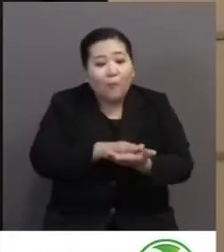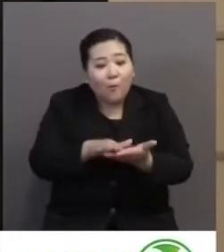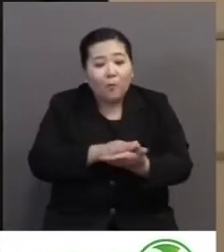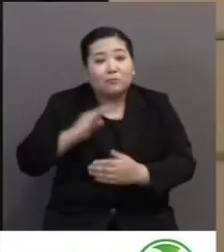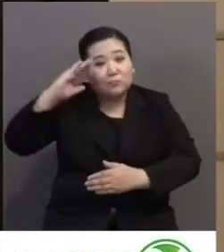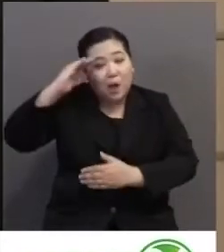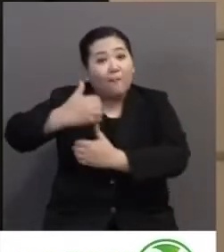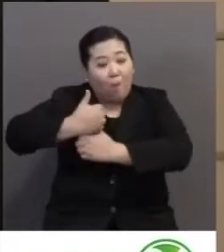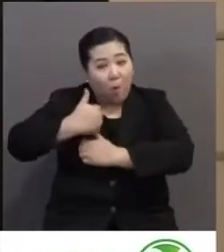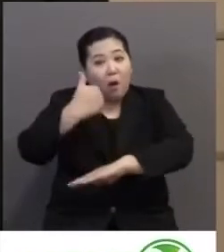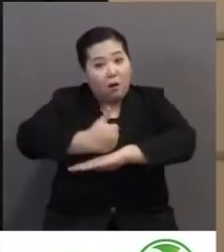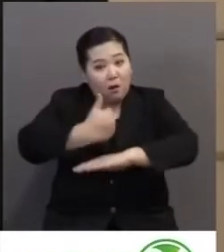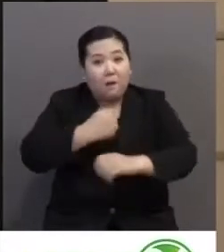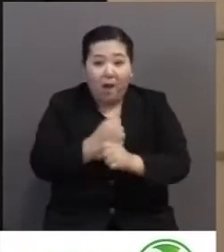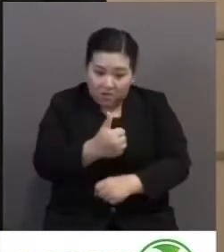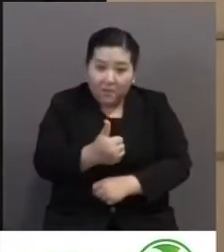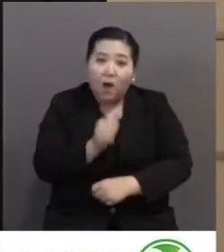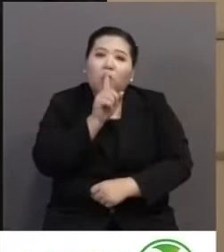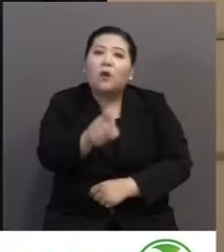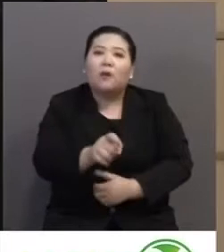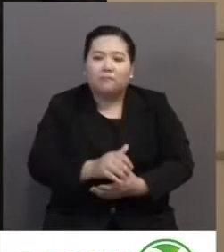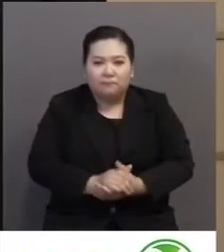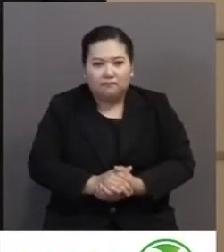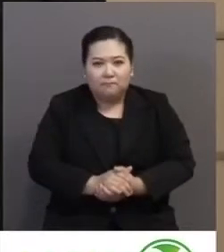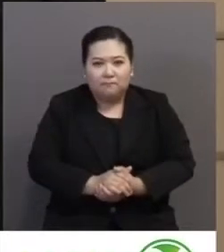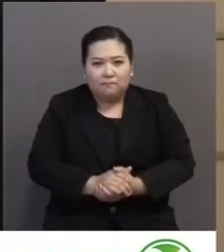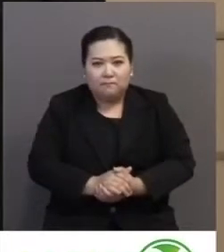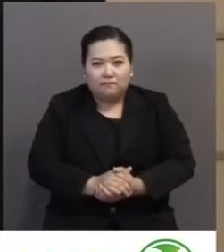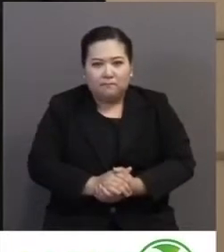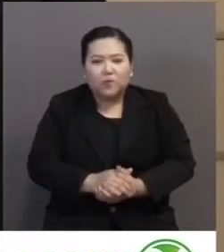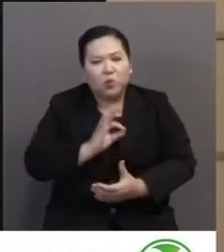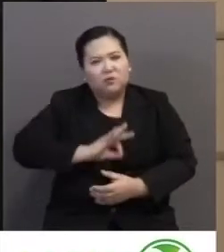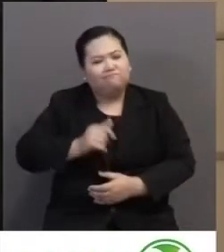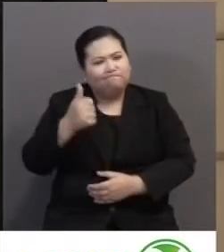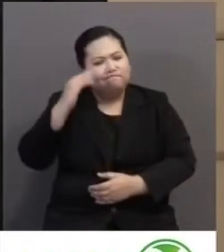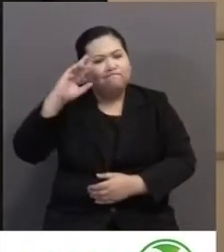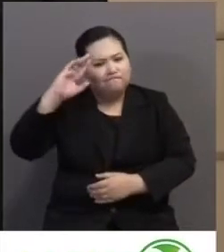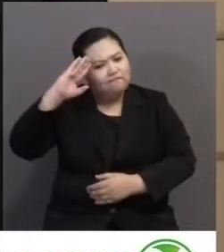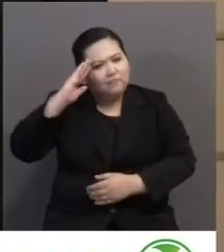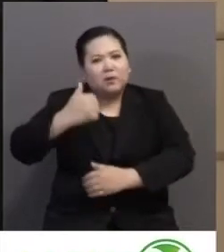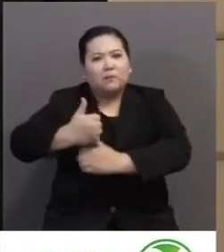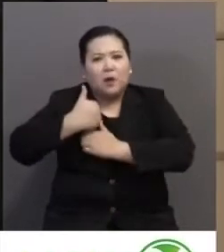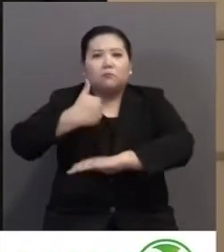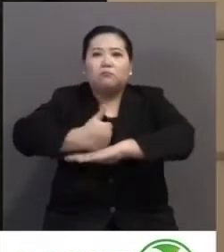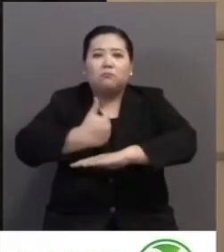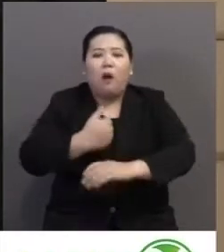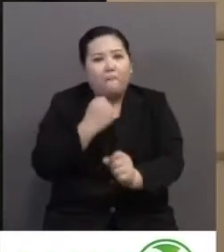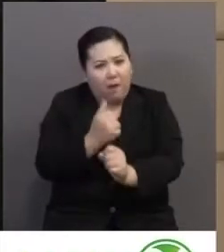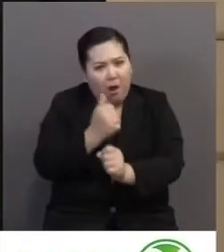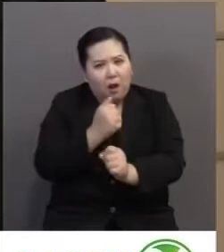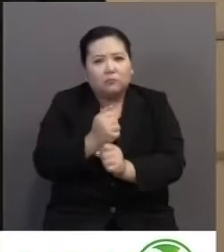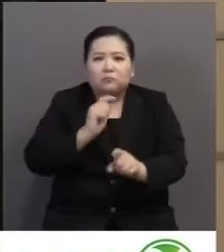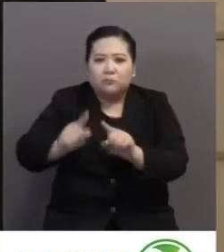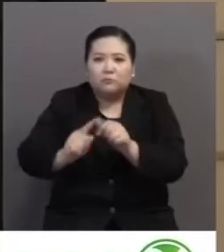ำงานดีหรือเปล่าพร้อมกล่าวต่อนะครับว่าที่ผ่านมานั้นท่านทำงานได้ดีครับ นี่แหละค่ะส่วนกรณีผลสำรวจความเห็นของนิดาโพนะ